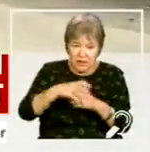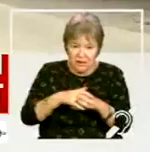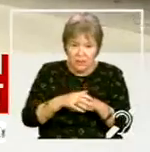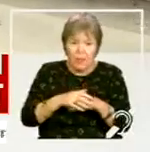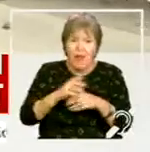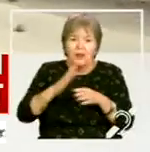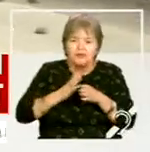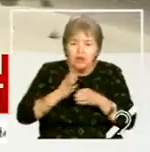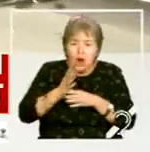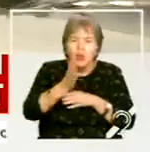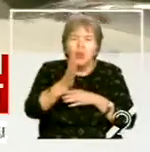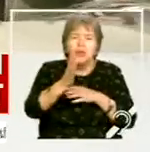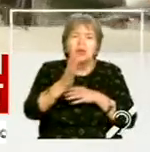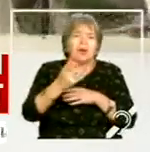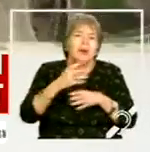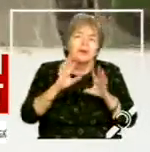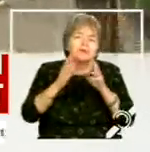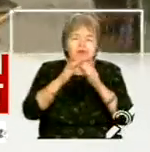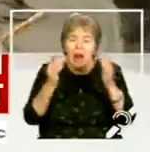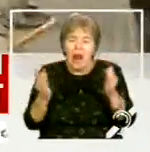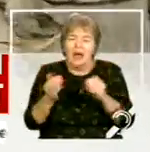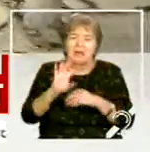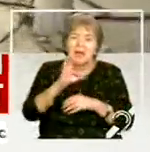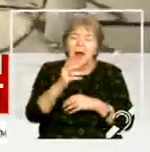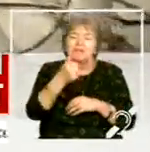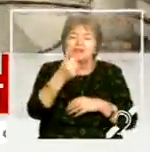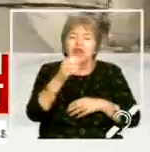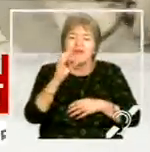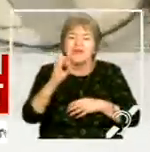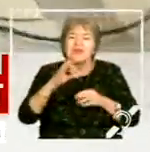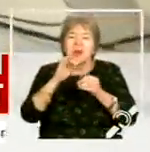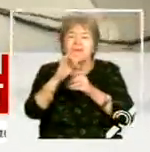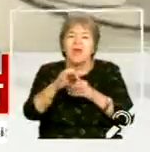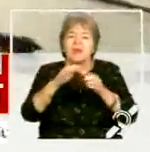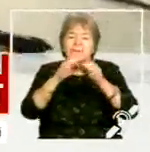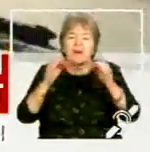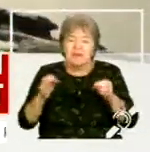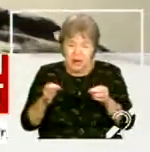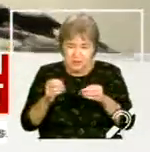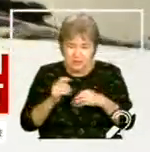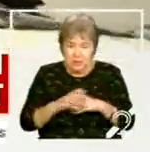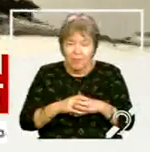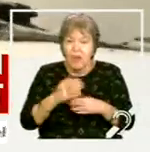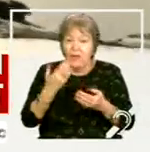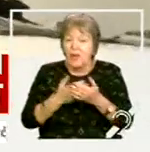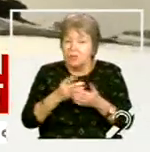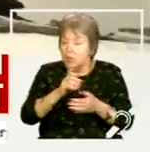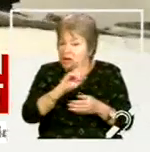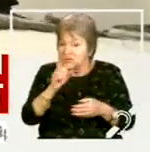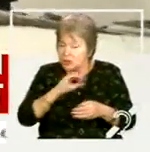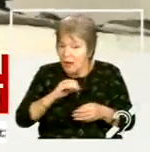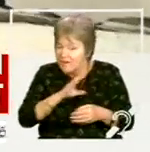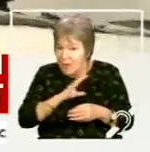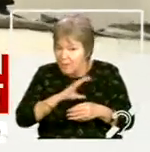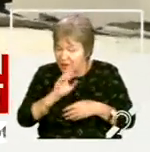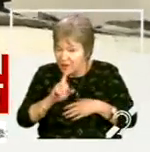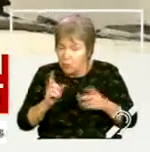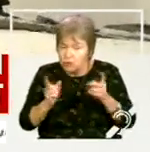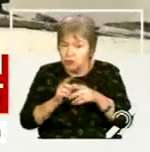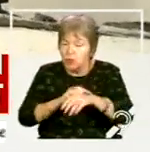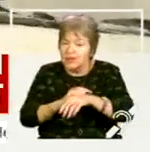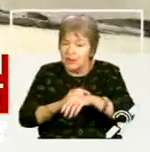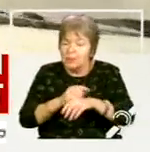pe o suprafață de aproximativ 60 de metri pătrați. Pentru a îndepărta orice pericol, în urmă cu puțin